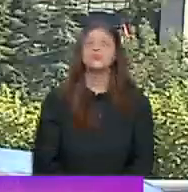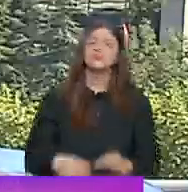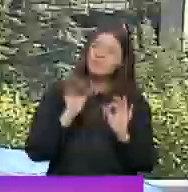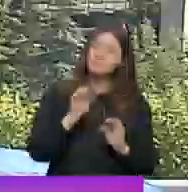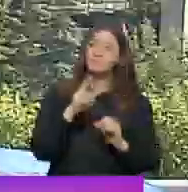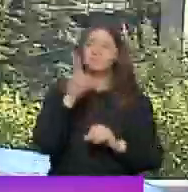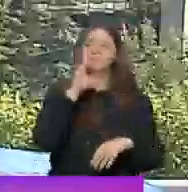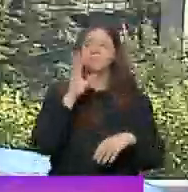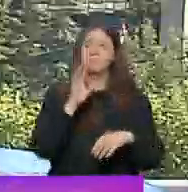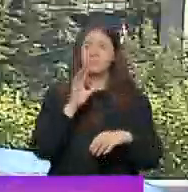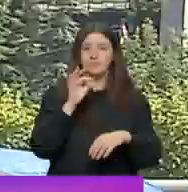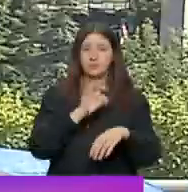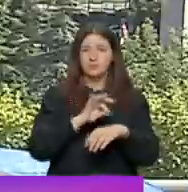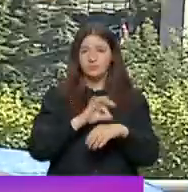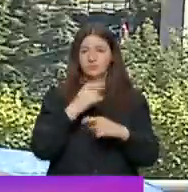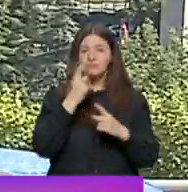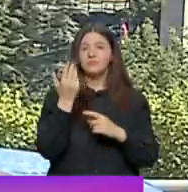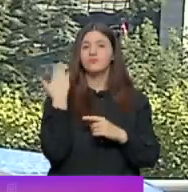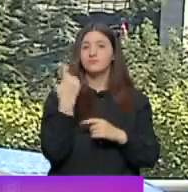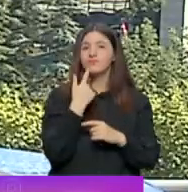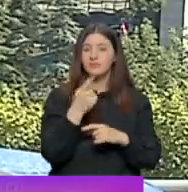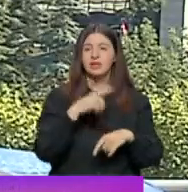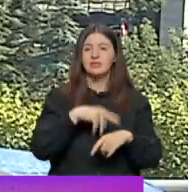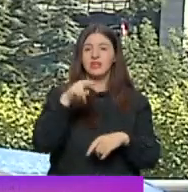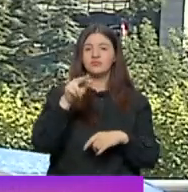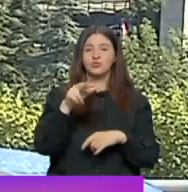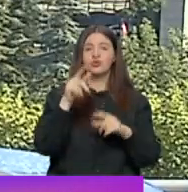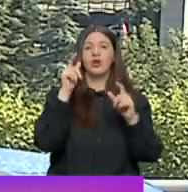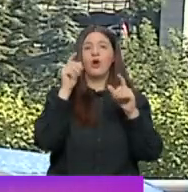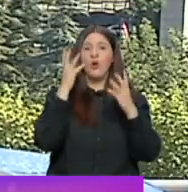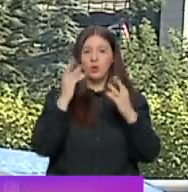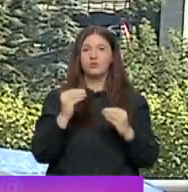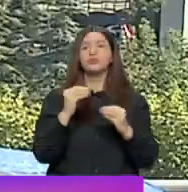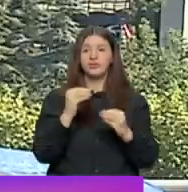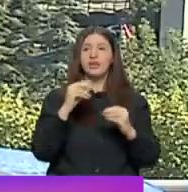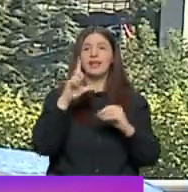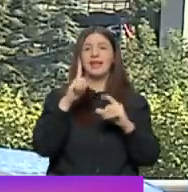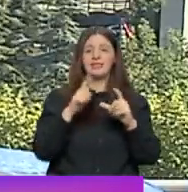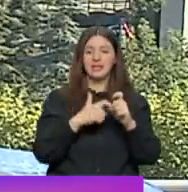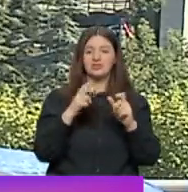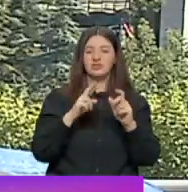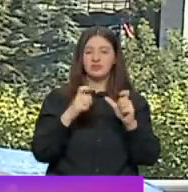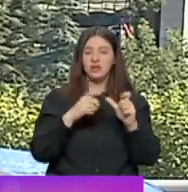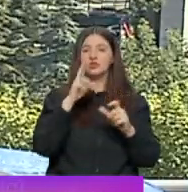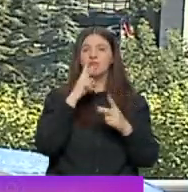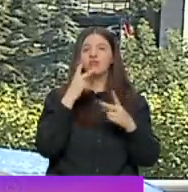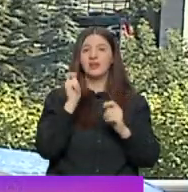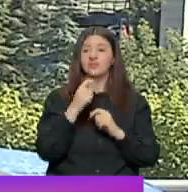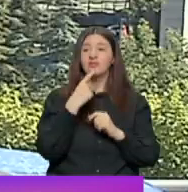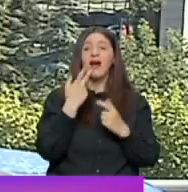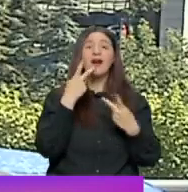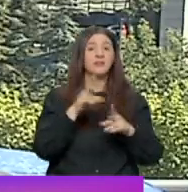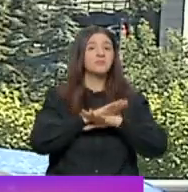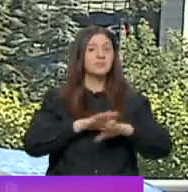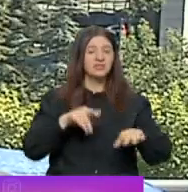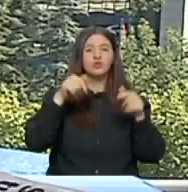Hemen bir son dakikayı verelim. Az önce de söylemiştik, saat 8.30'u gösterdiğinde LGS sonuçları açıklanacak diye ve